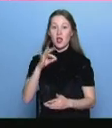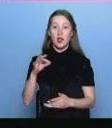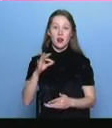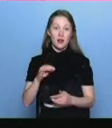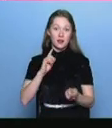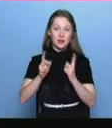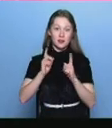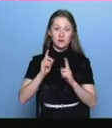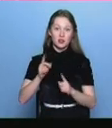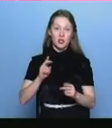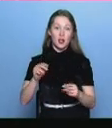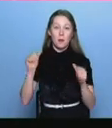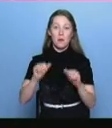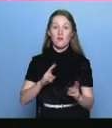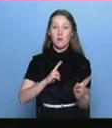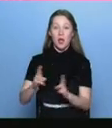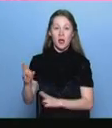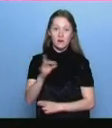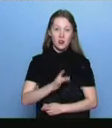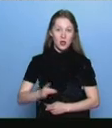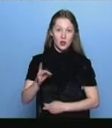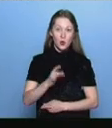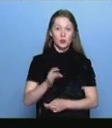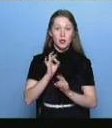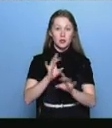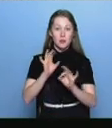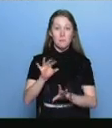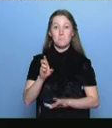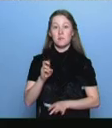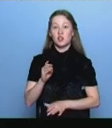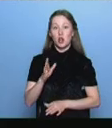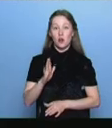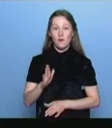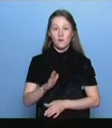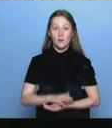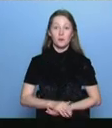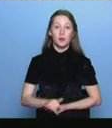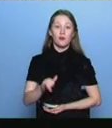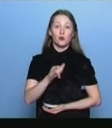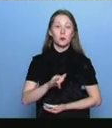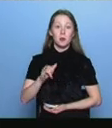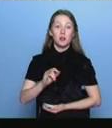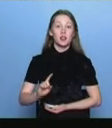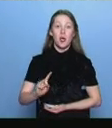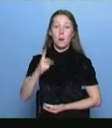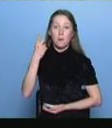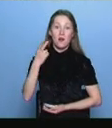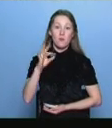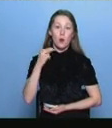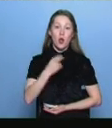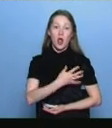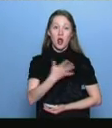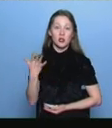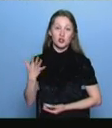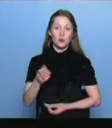в Удмуртии при главе региона. Его провел Александр Бричалов. Удмуртия лидирует в Приволжье по количеству преступлений, связанных